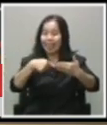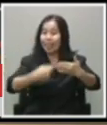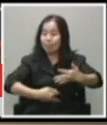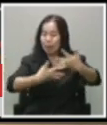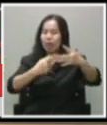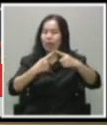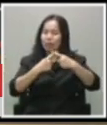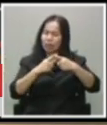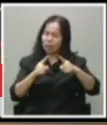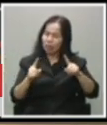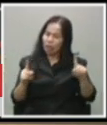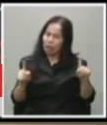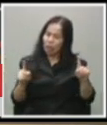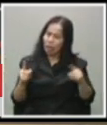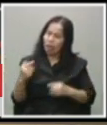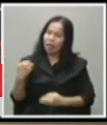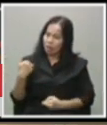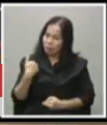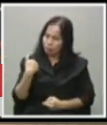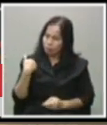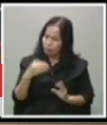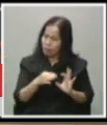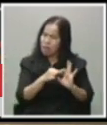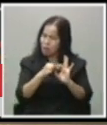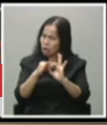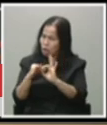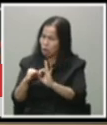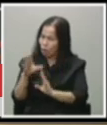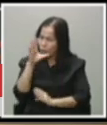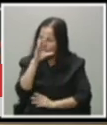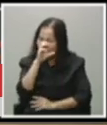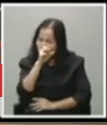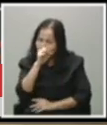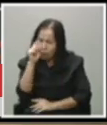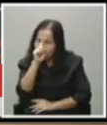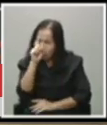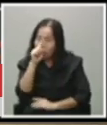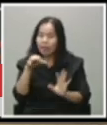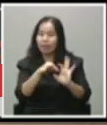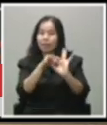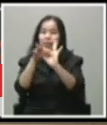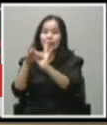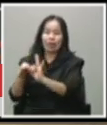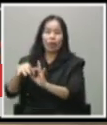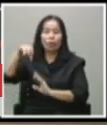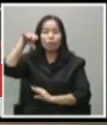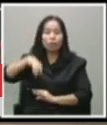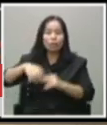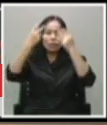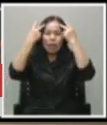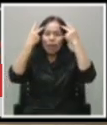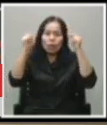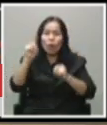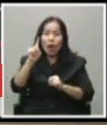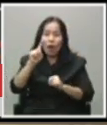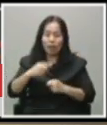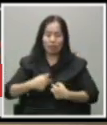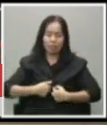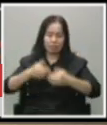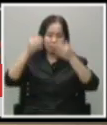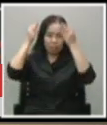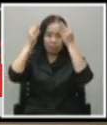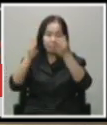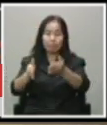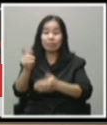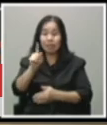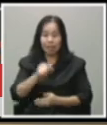ลั่นและเกี่ยวข้องกับพลเอกประยุทธ์จันทร์โอชาโดยที่ผมกล่าวหาและจะเป็นเรื่องดีนะครับถ้าท่านได้มี